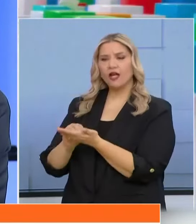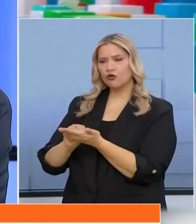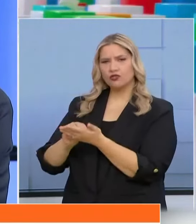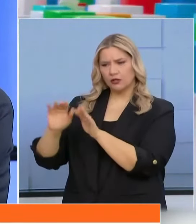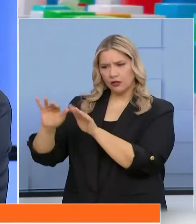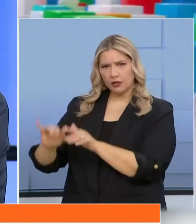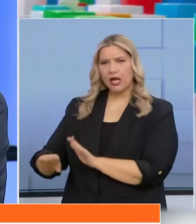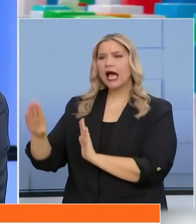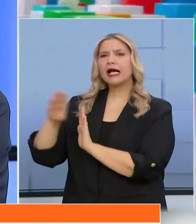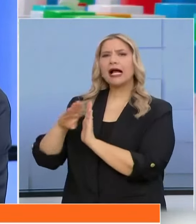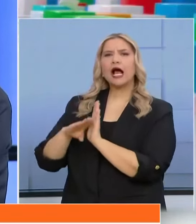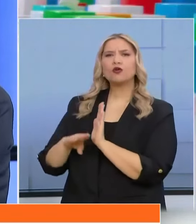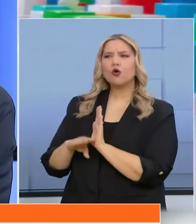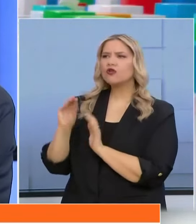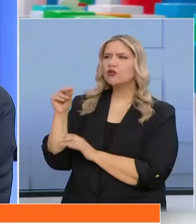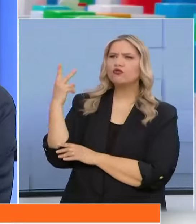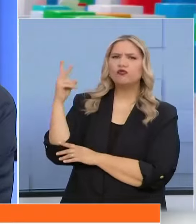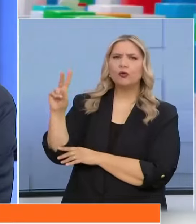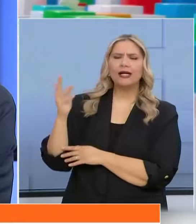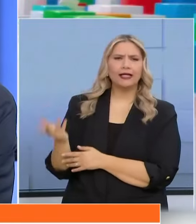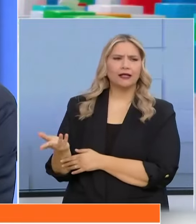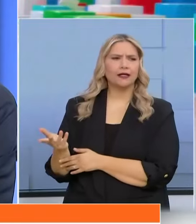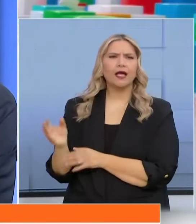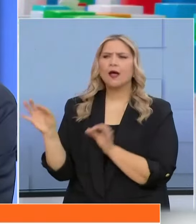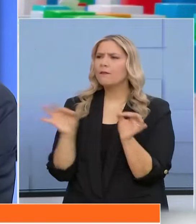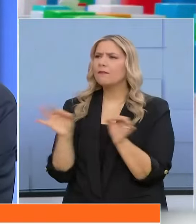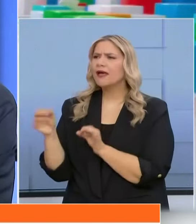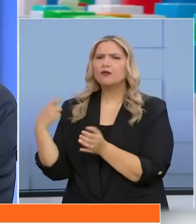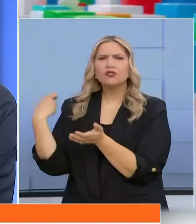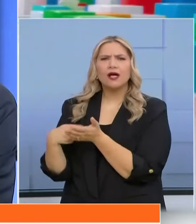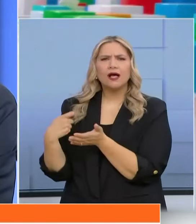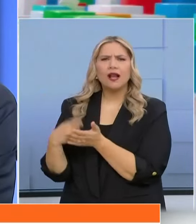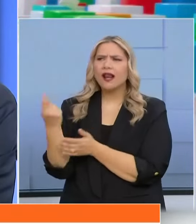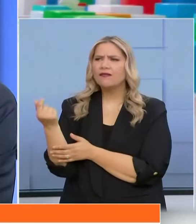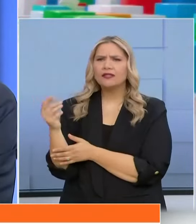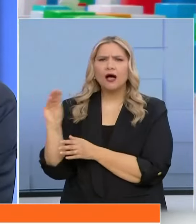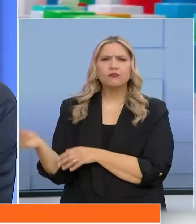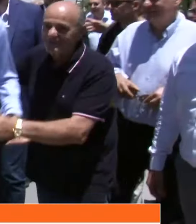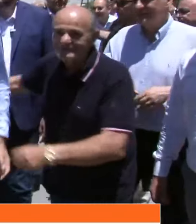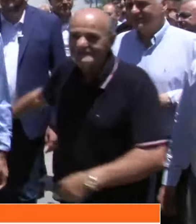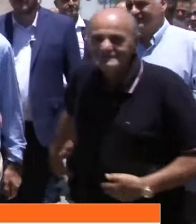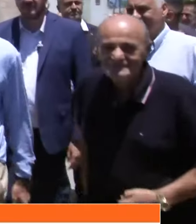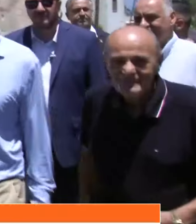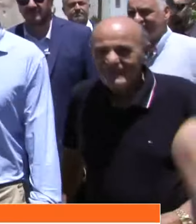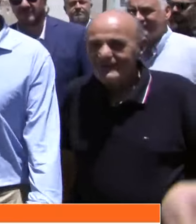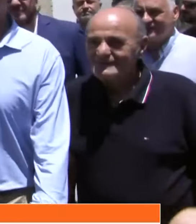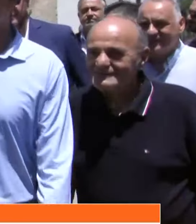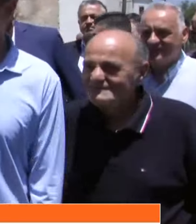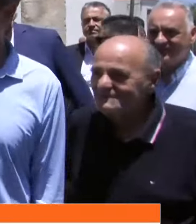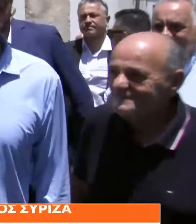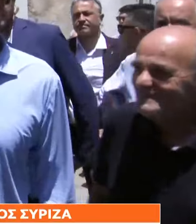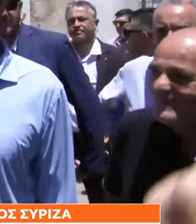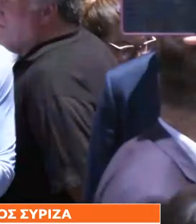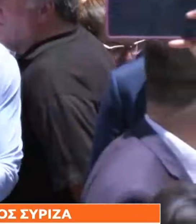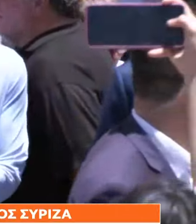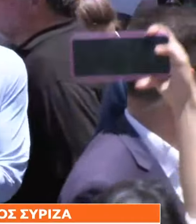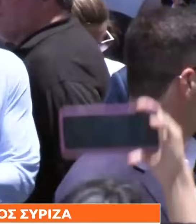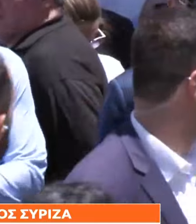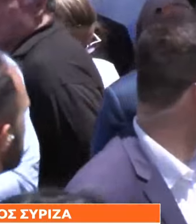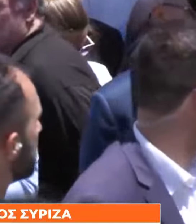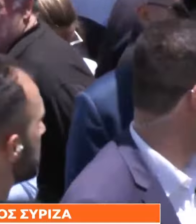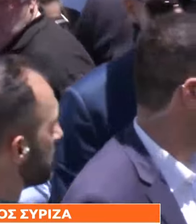με βάση τους κανόνες που θέτει η ίδια η Βουλή Ανατολικών Πόθεν Έσχες. Δεν είναι ένα πόθεν έσχες το οποίο είναι άγνωστο. Ο κύριος Πρωθυπουργός, από ό,τι